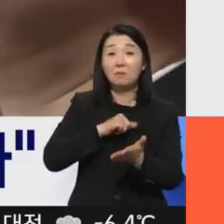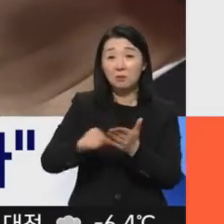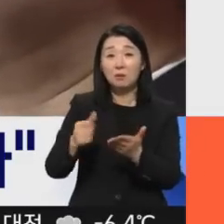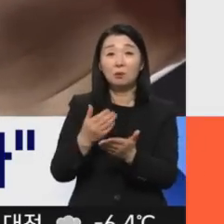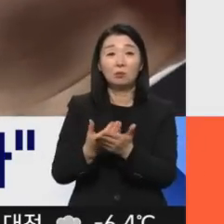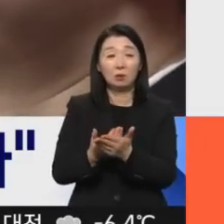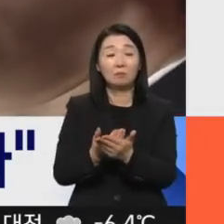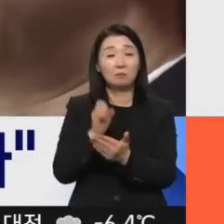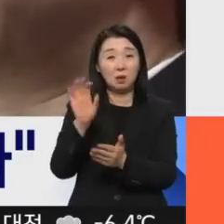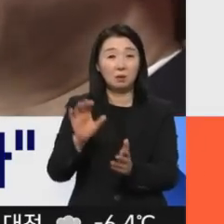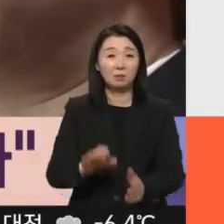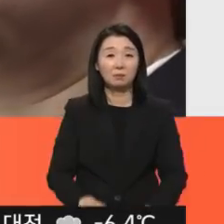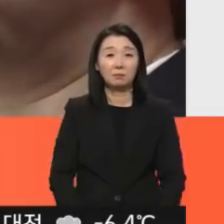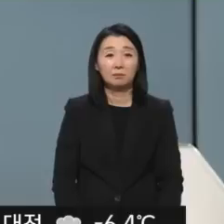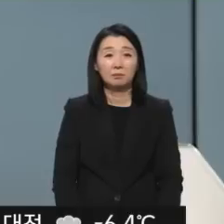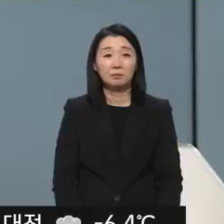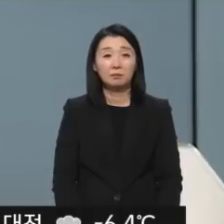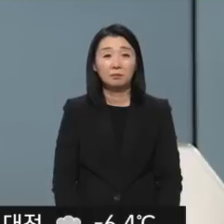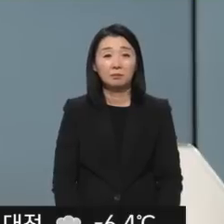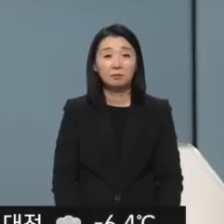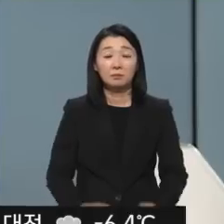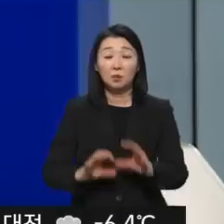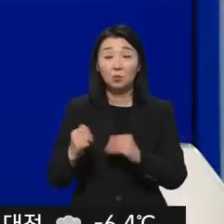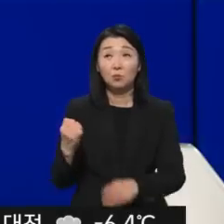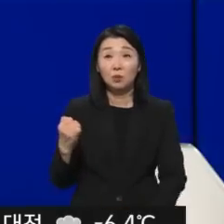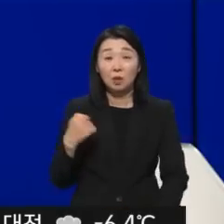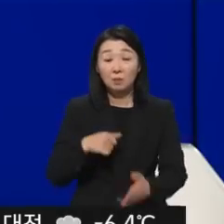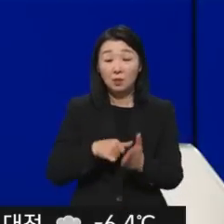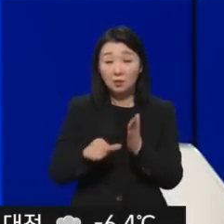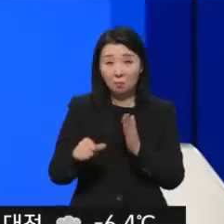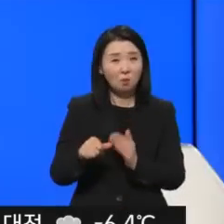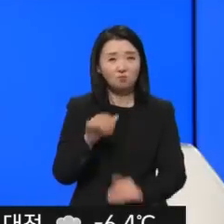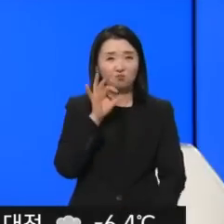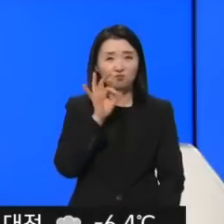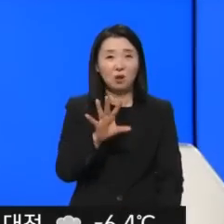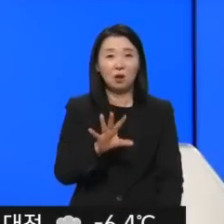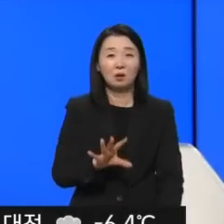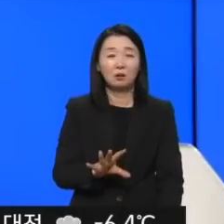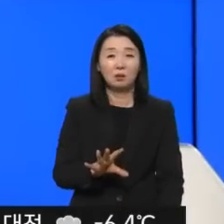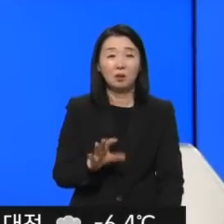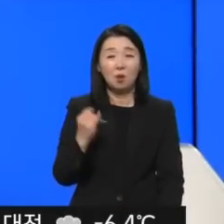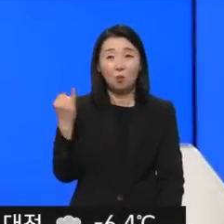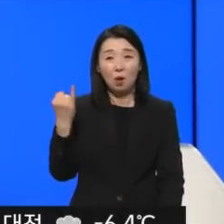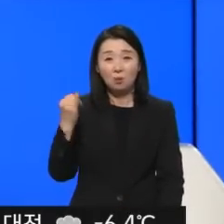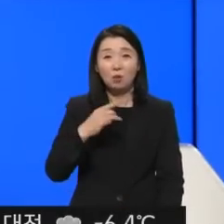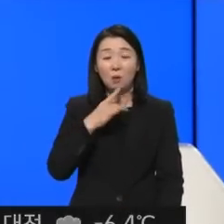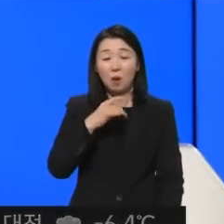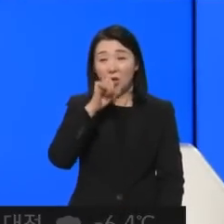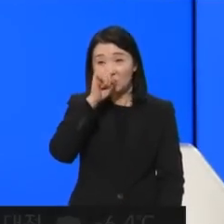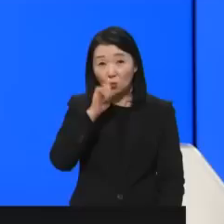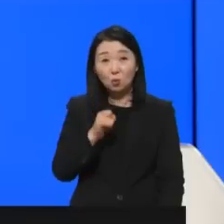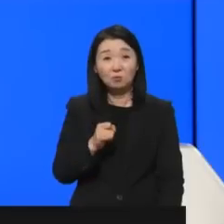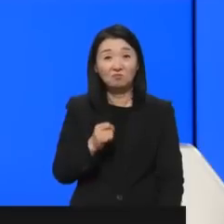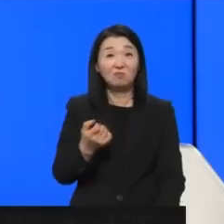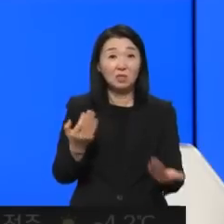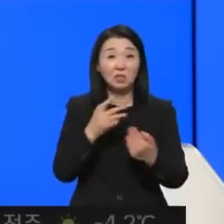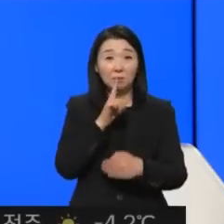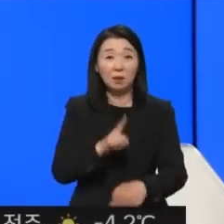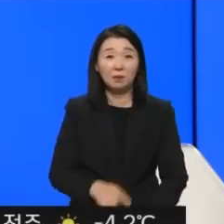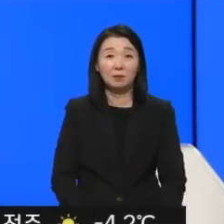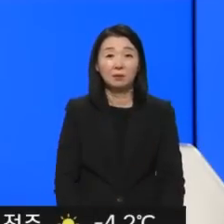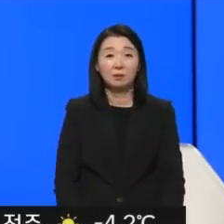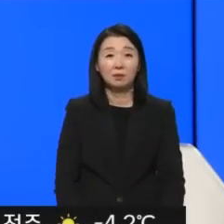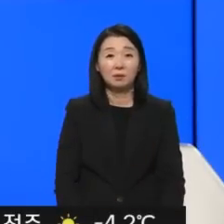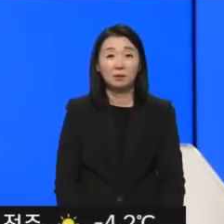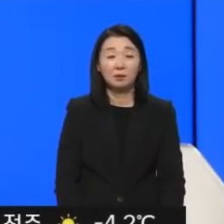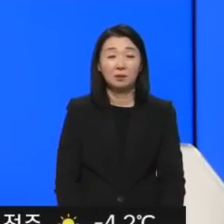하면 된다라고 밝혔습니다. 네, 국민의힘은 제명은 해줄 생각이 없어 보이죠. 권은희 의원에게만 좋은 일이다 뭐 이런 생각을 하는 것 같은데 자